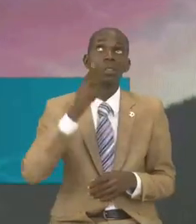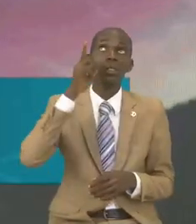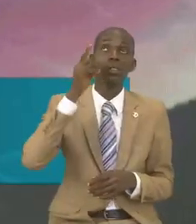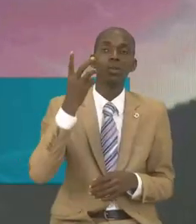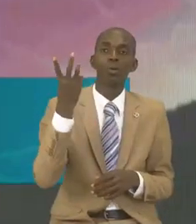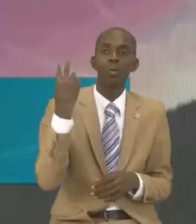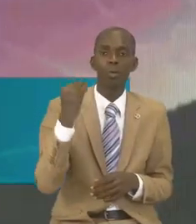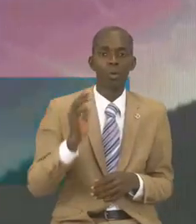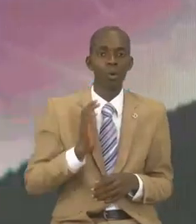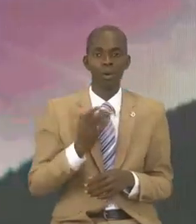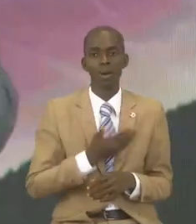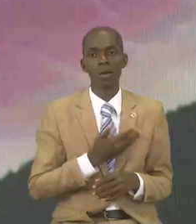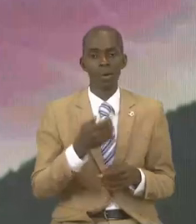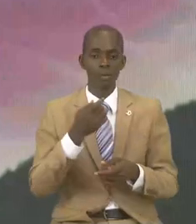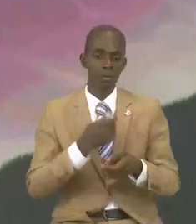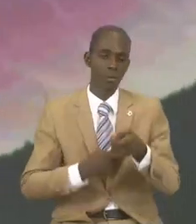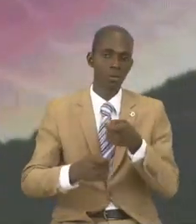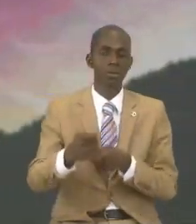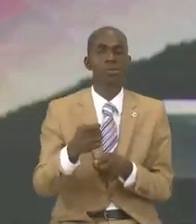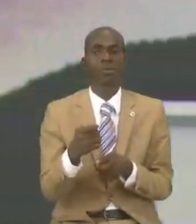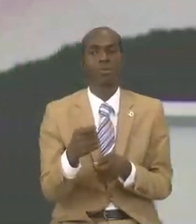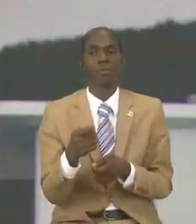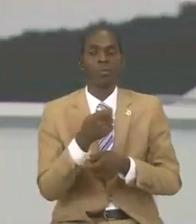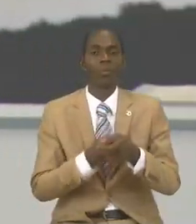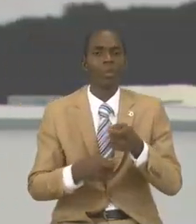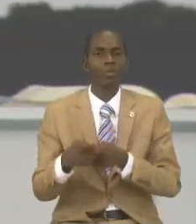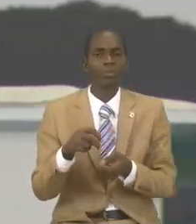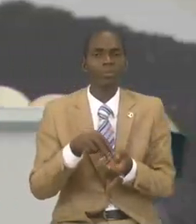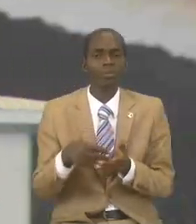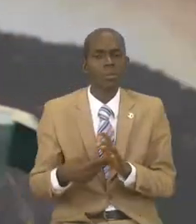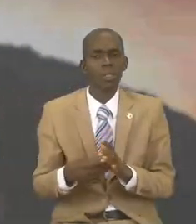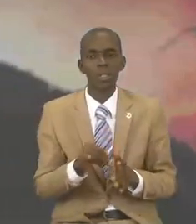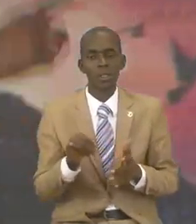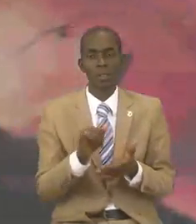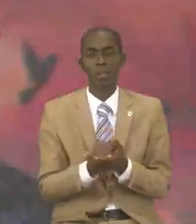Il a été notre substitut. Substitut dans le sens